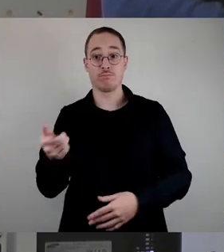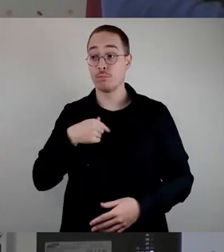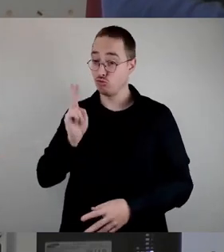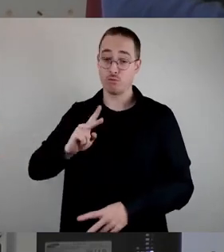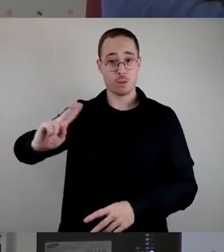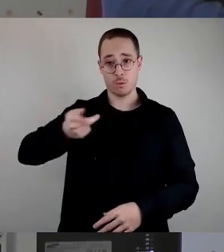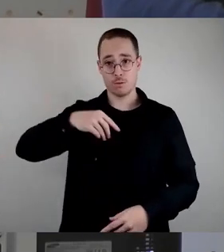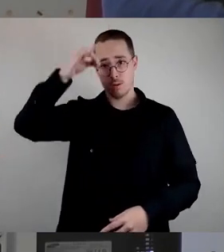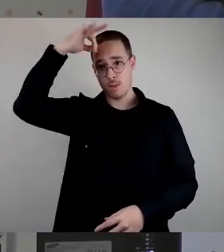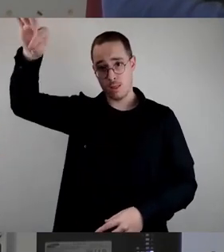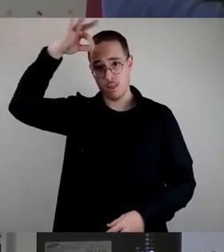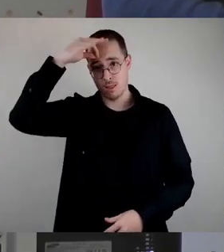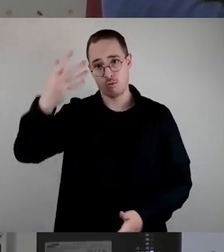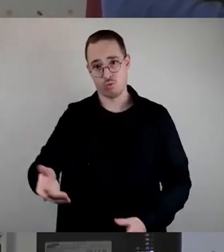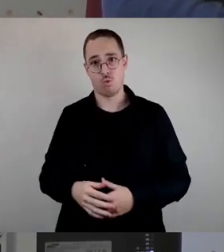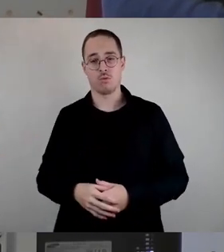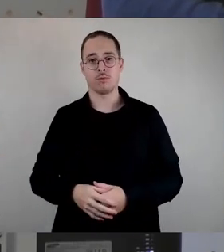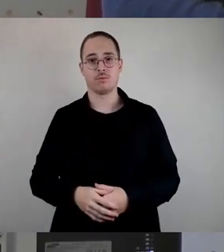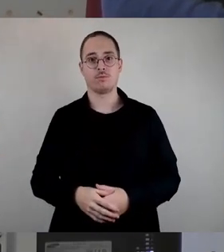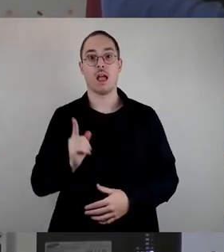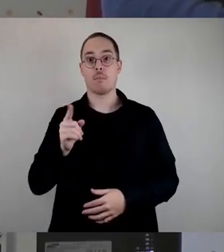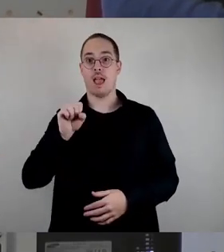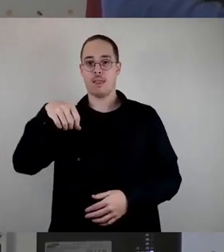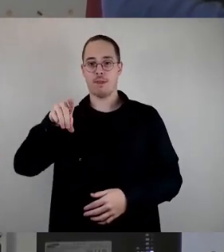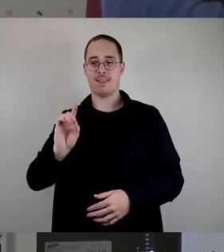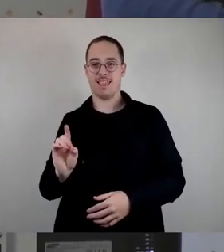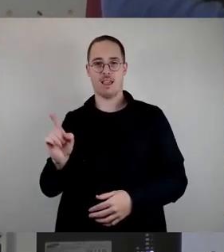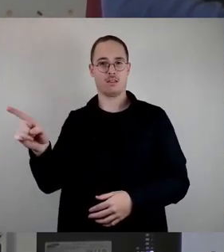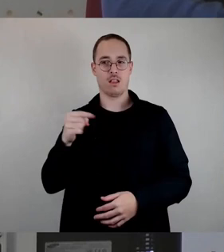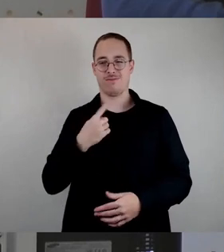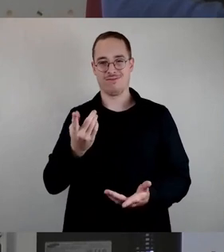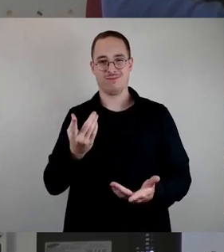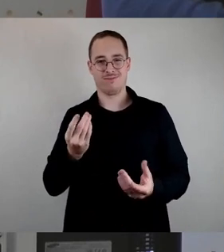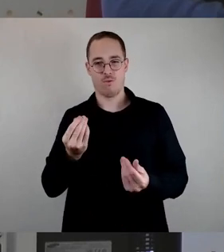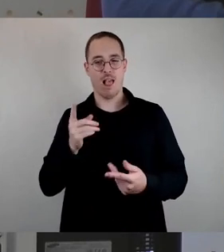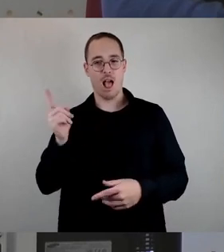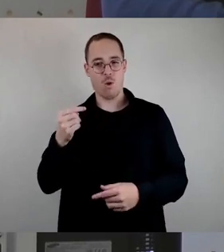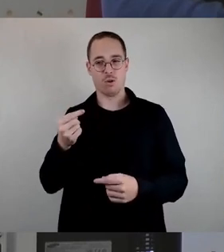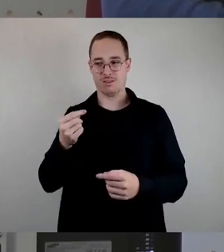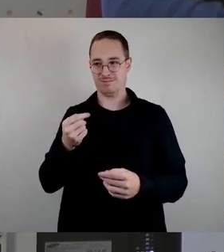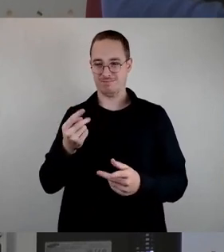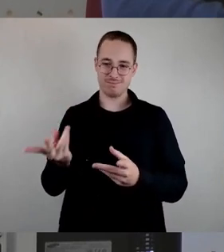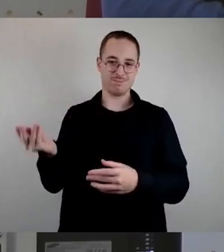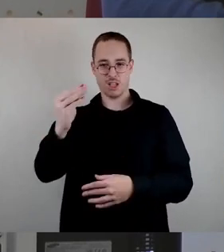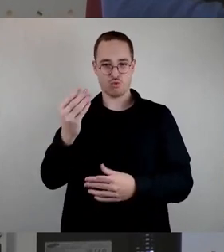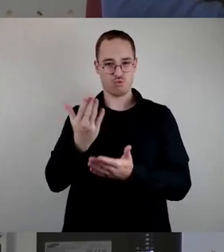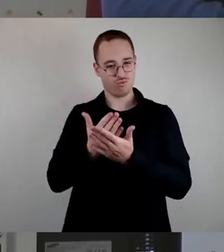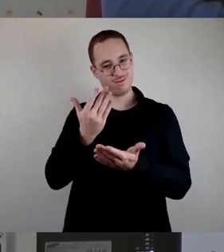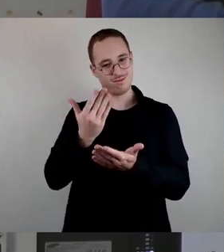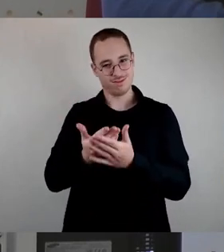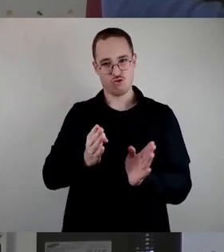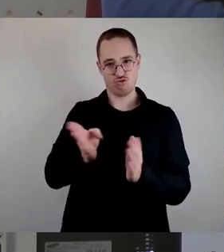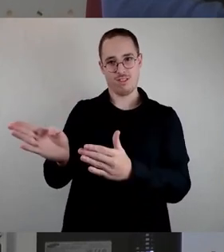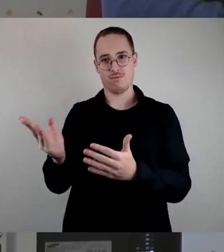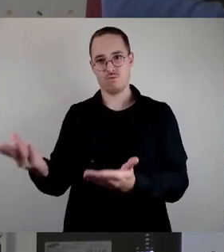SPD hat sich an dieser Verzettelei oder Zettelei besser gesagt ja maßgeblich mit beteiligt. Denn in den letzten 8 Monaten, hatten Sie ja